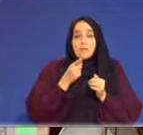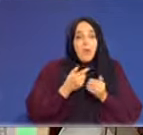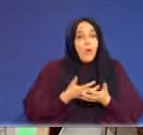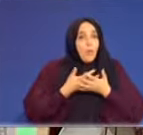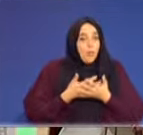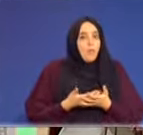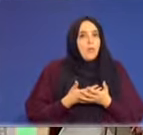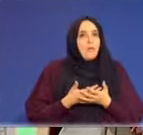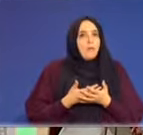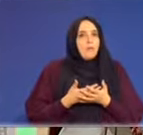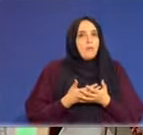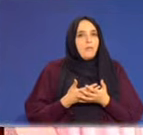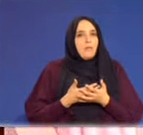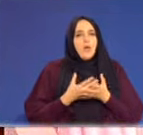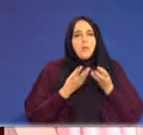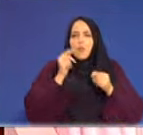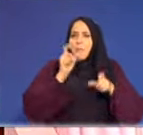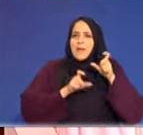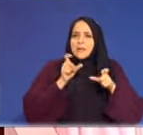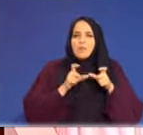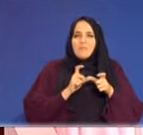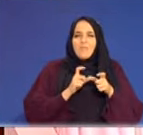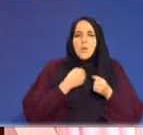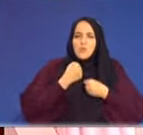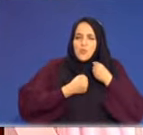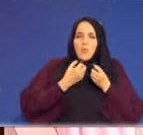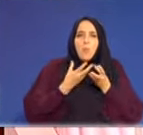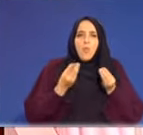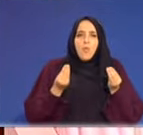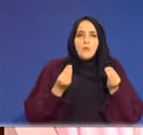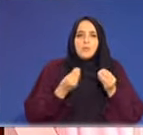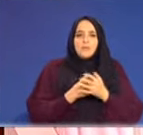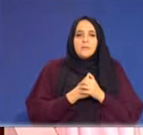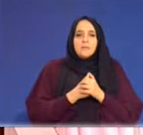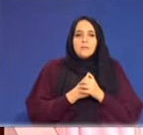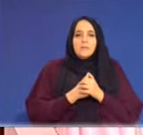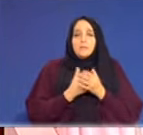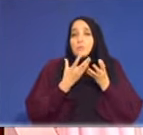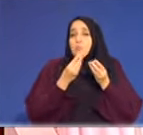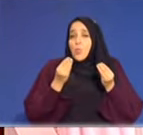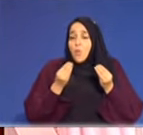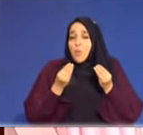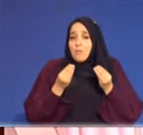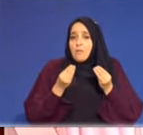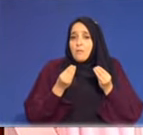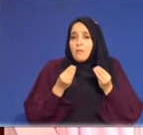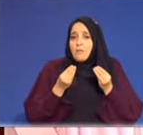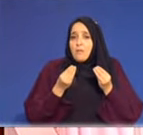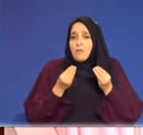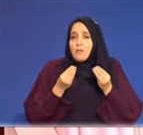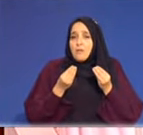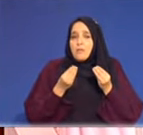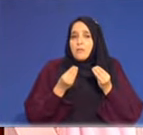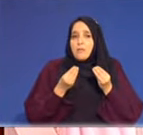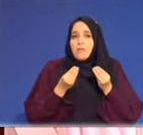نعم. لذلك الكثير من الناس الآن يتألمون كثيرا، والكثير منهم يلجؤون إلى الصلح